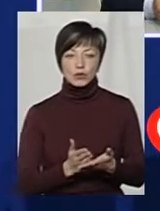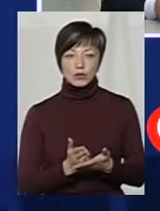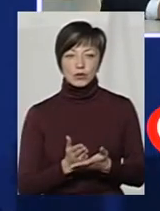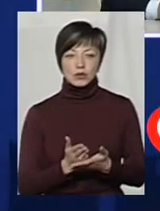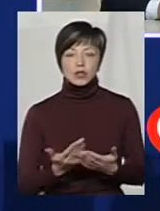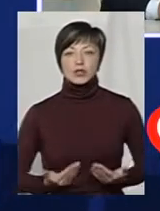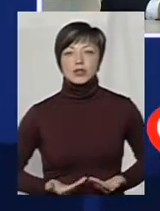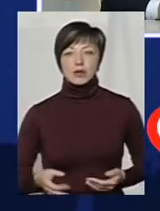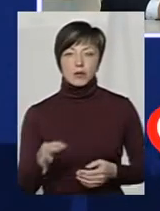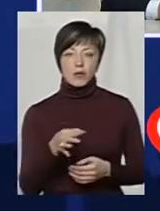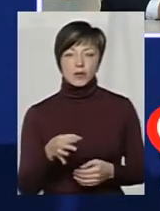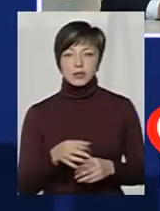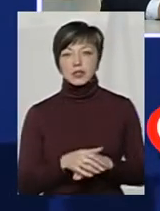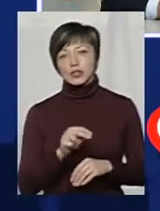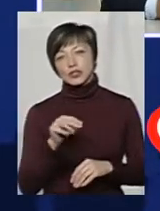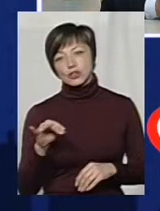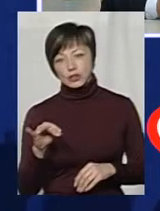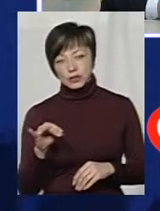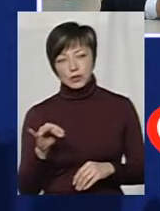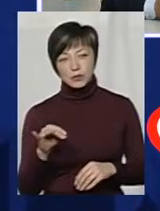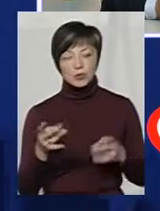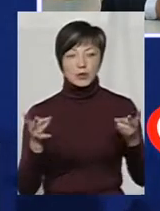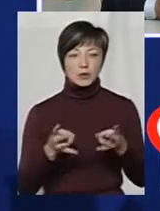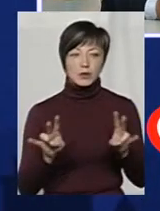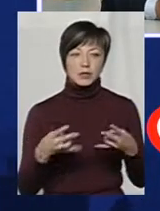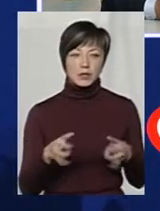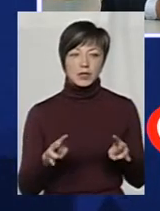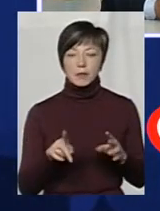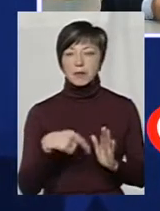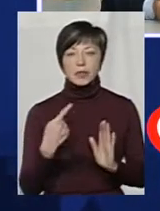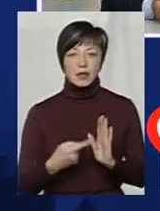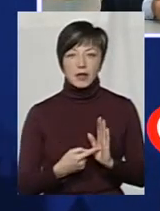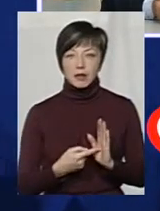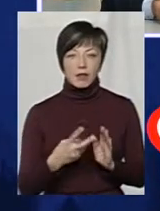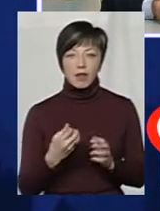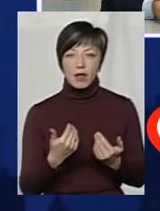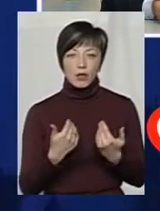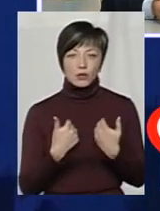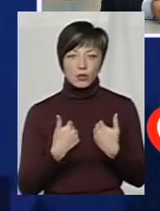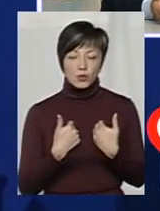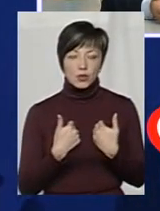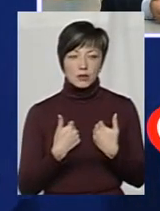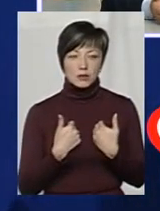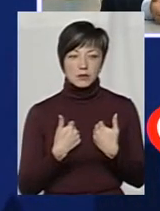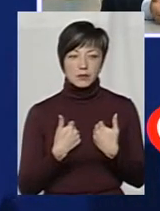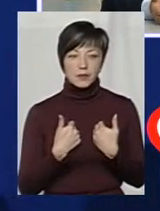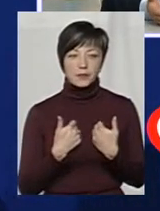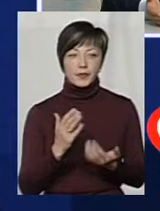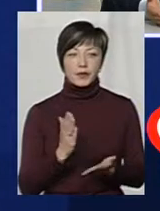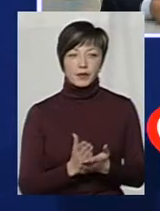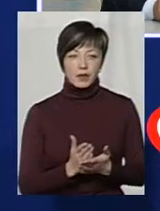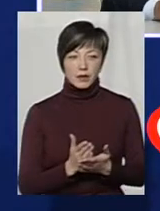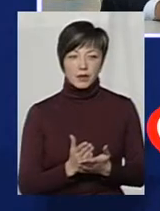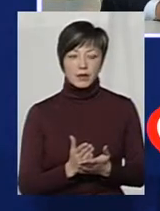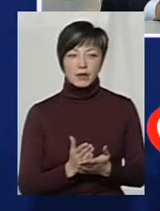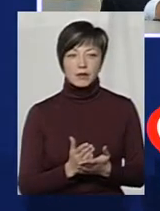ну, жителям області. Чи вони так потрібні, не потрібні, це якби питання не до нас. Ну, є вони,